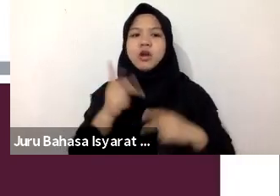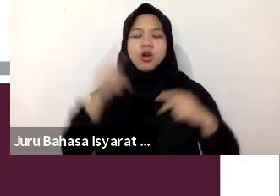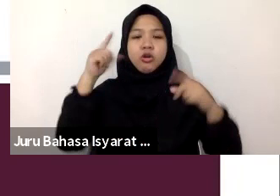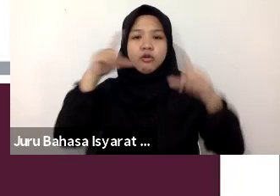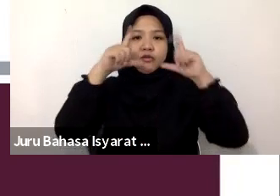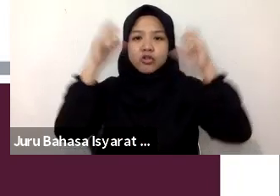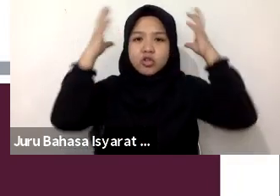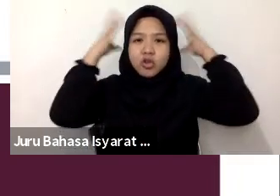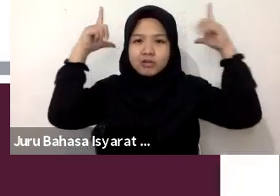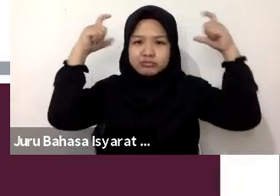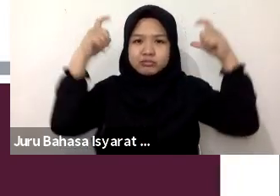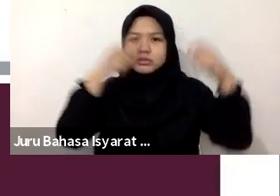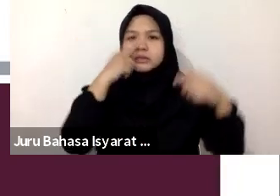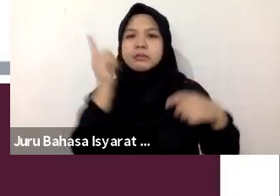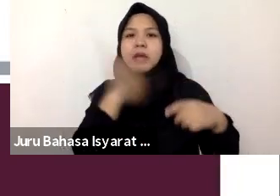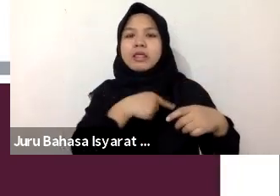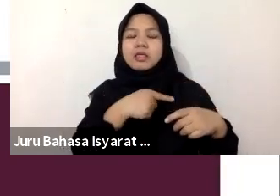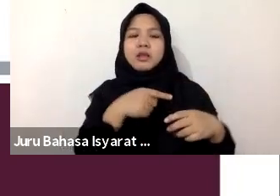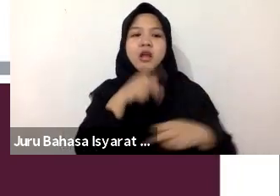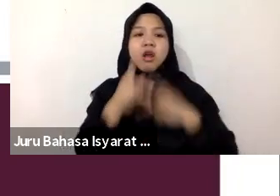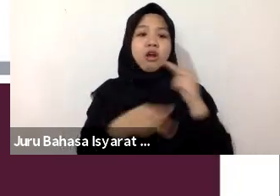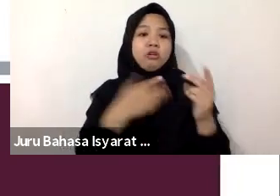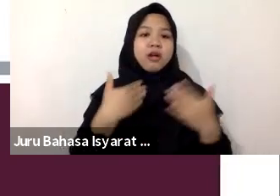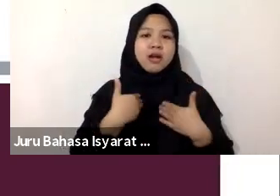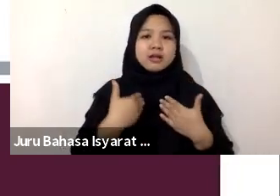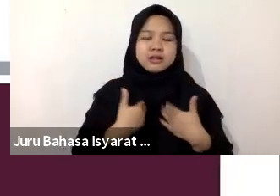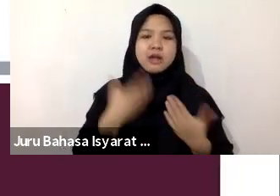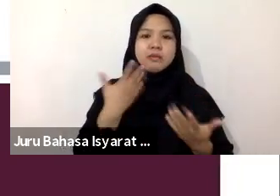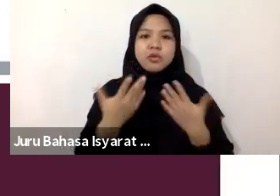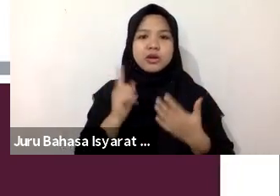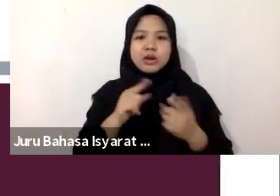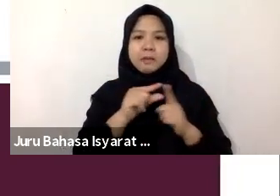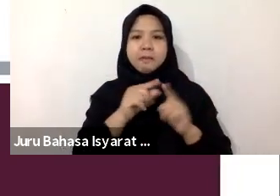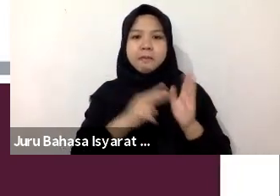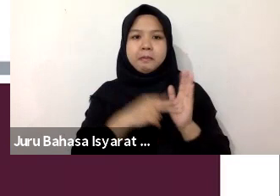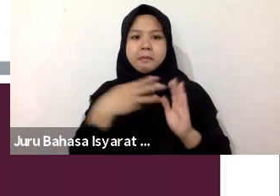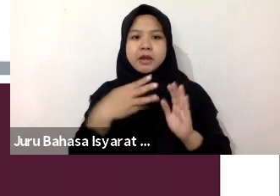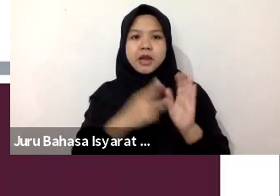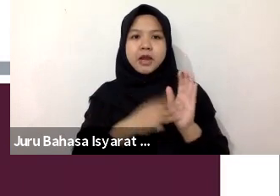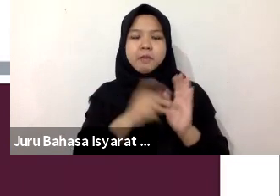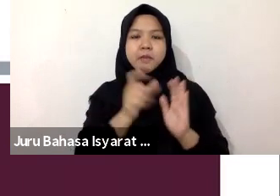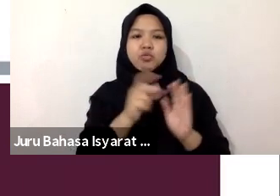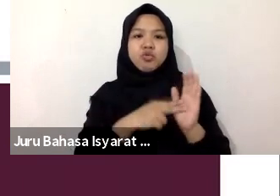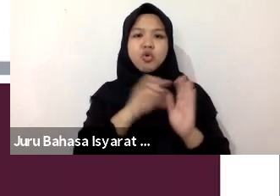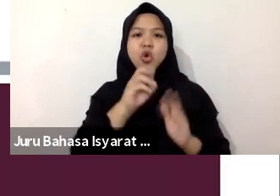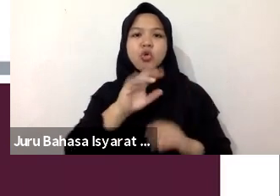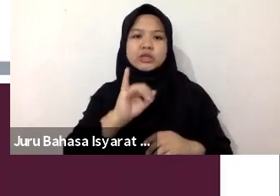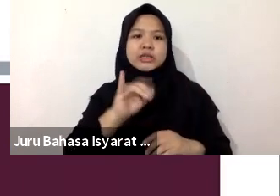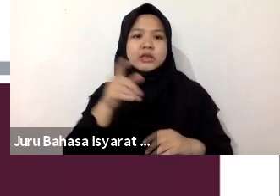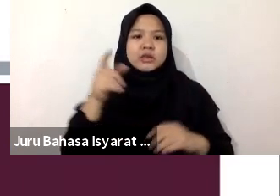bisa cepat dapatnya. Apabila memang ada tanda pneumonia pada torak foto, ini skornya menjadi